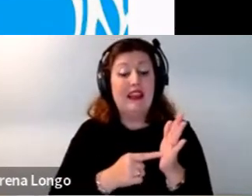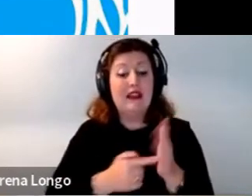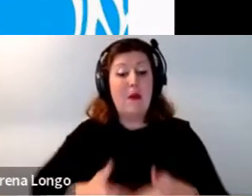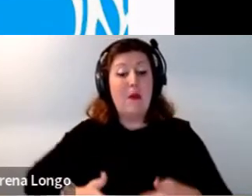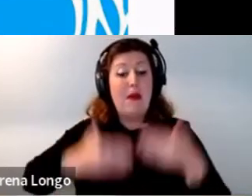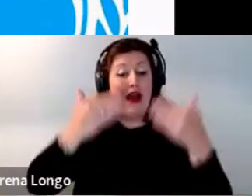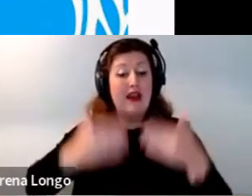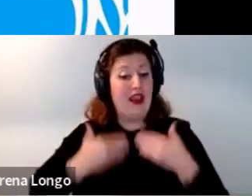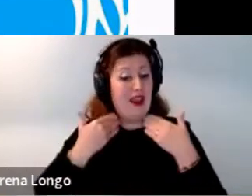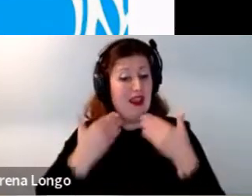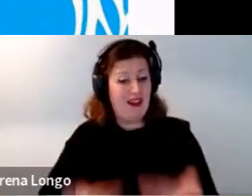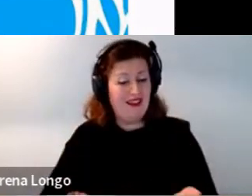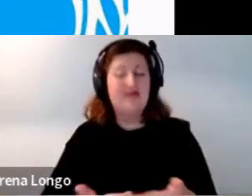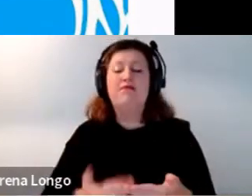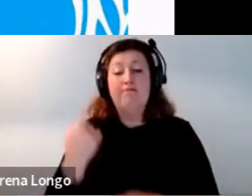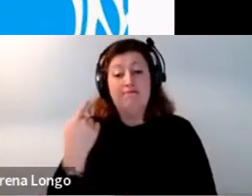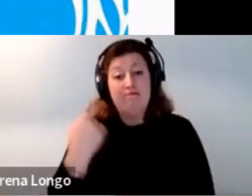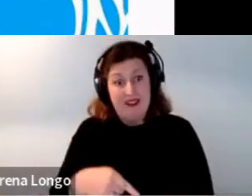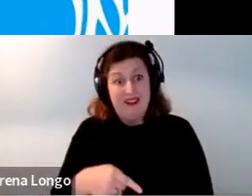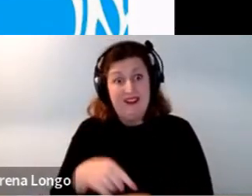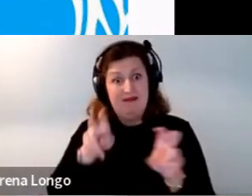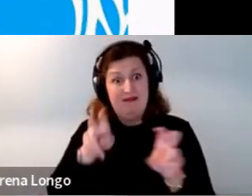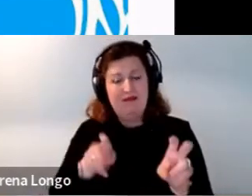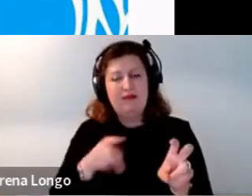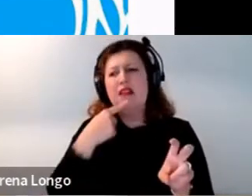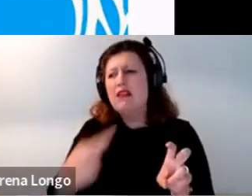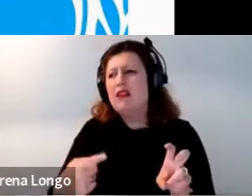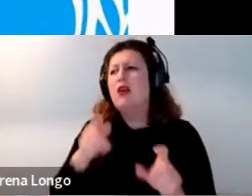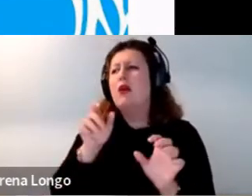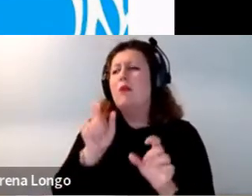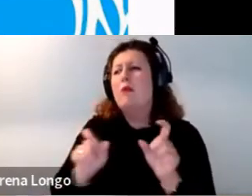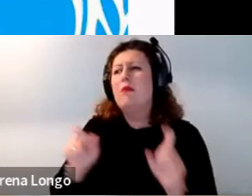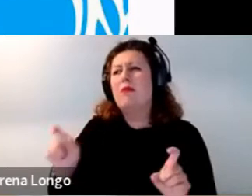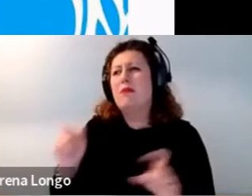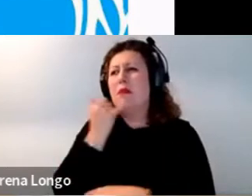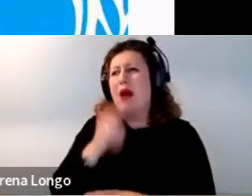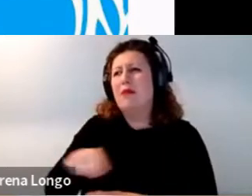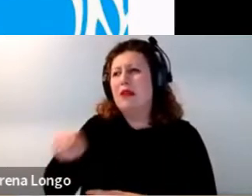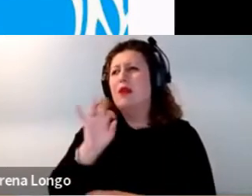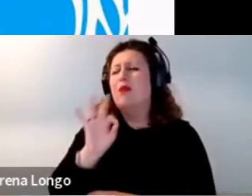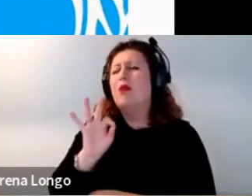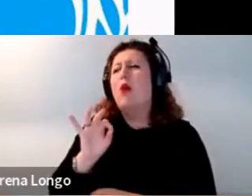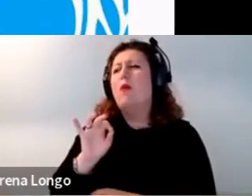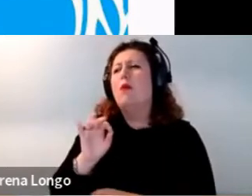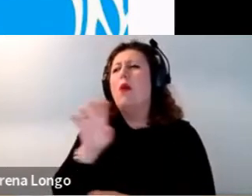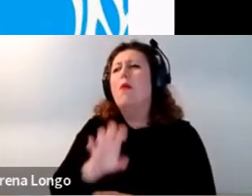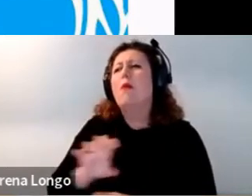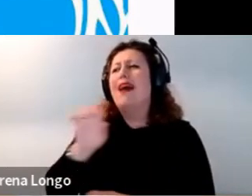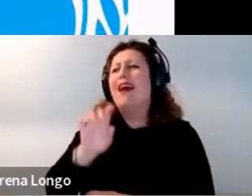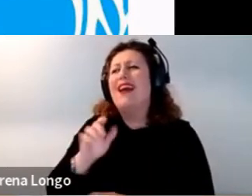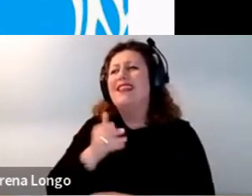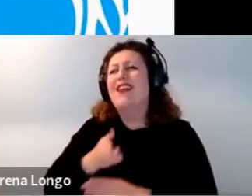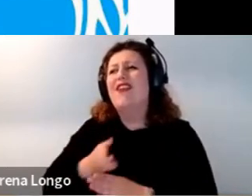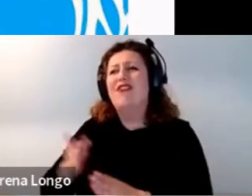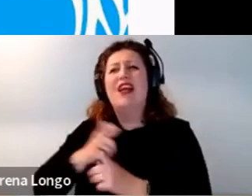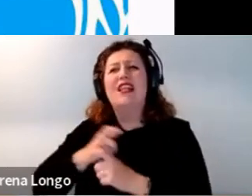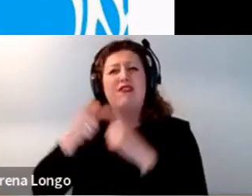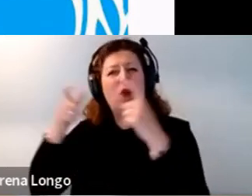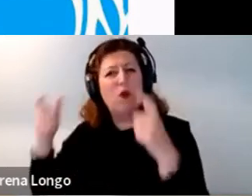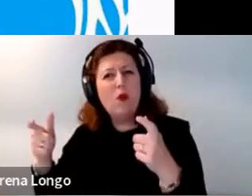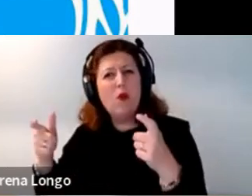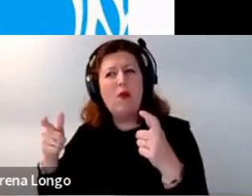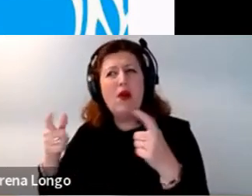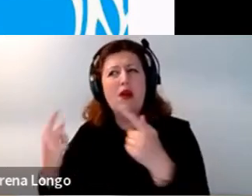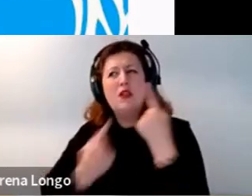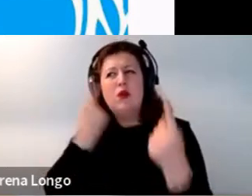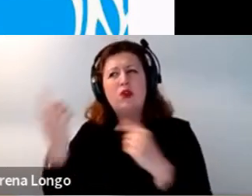barriere, stima che la maggior parte di essi viva nei paesi in via di sviluppo, con maggiore probabilità di vivere in condizioni di povertà